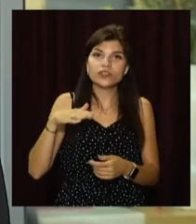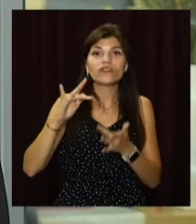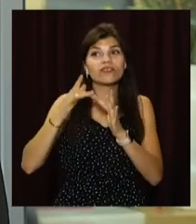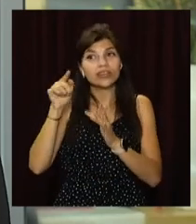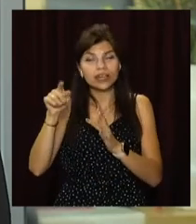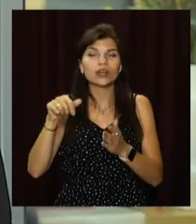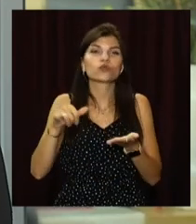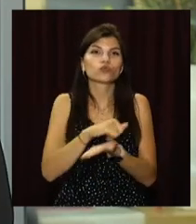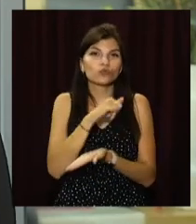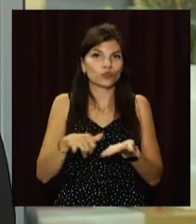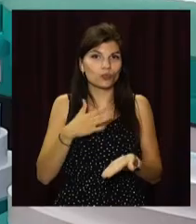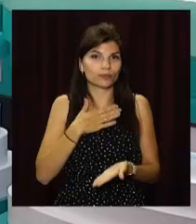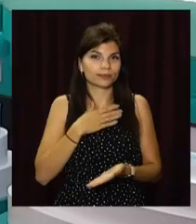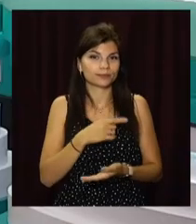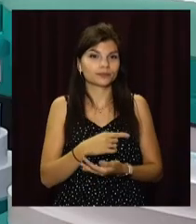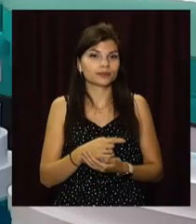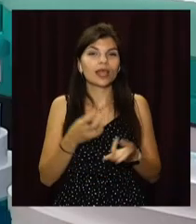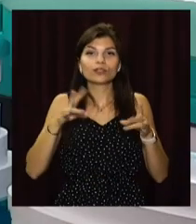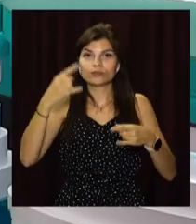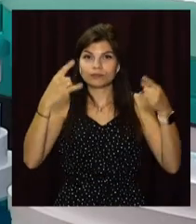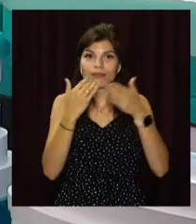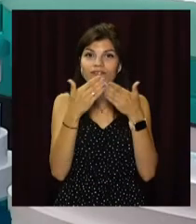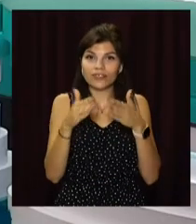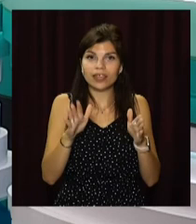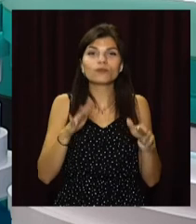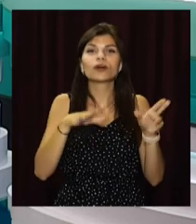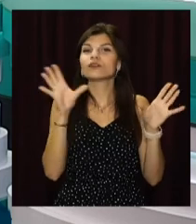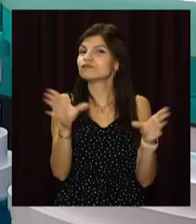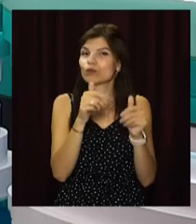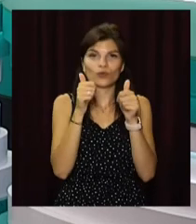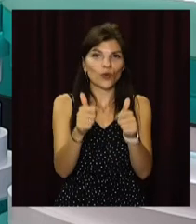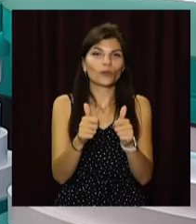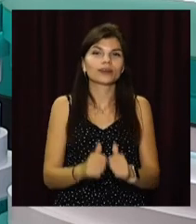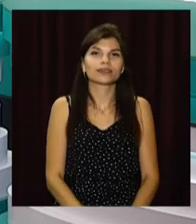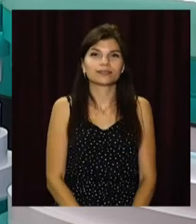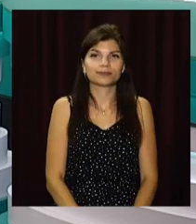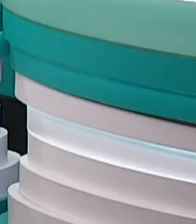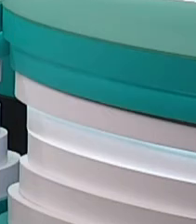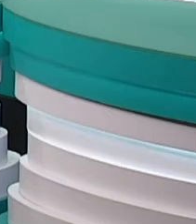мережах та на нашому YouTube-каналі. Залишайтесь відкритим і нехай все буде добре.